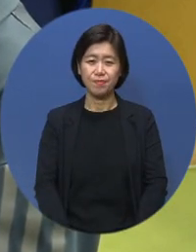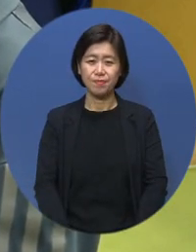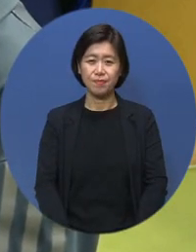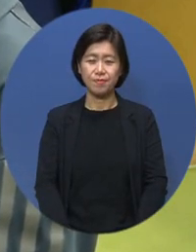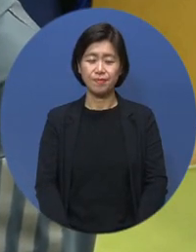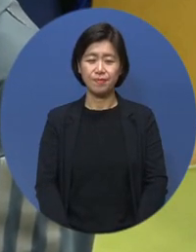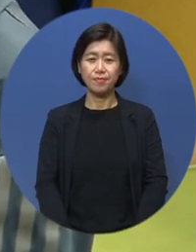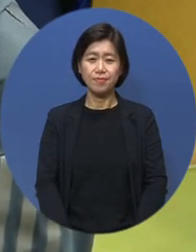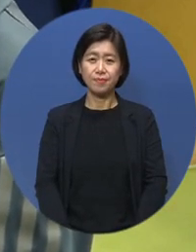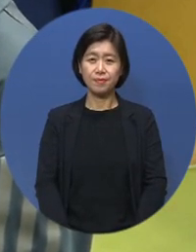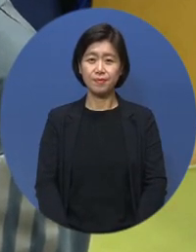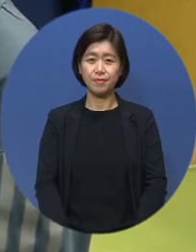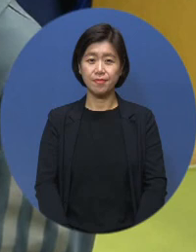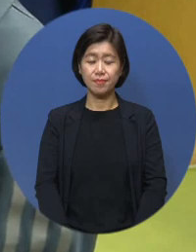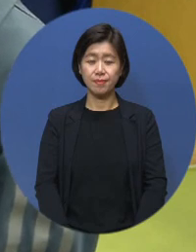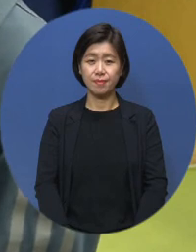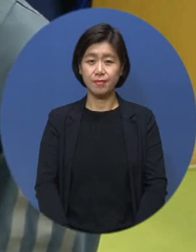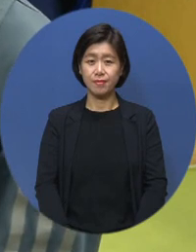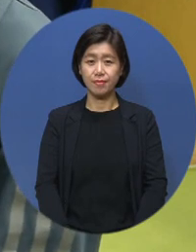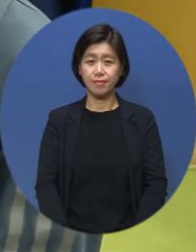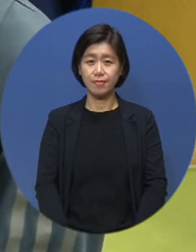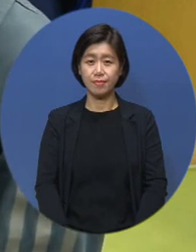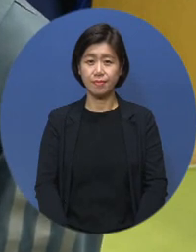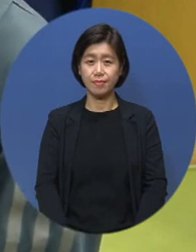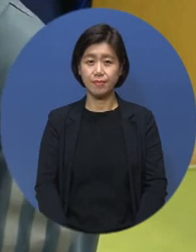가족사진 한번 찍어 짱